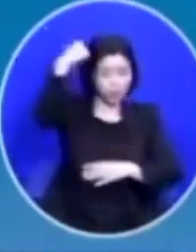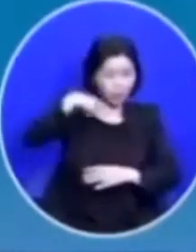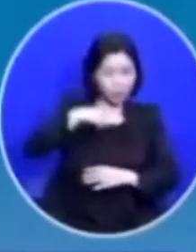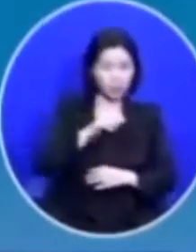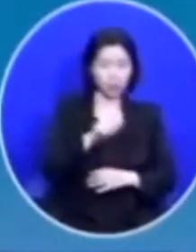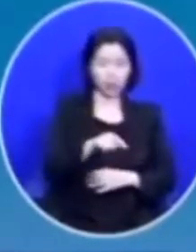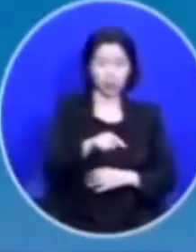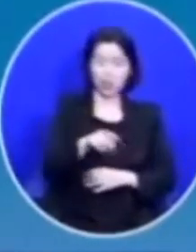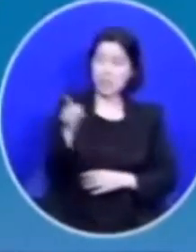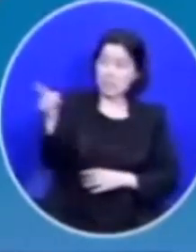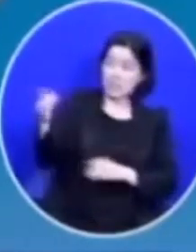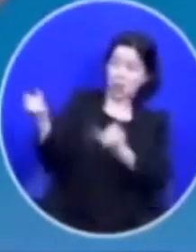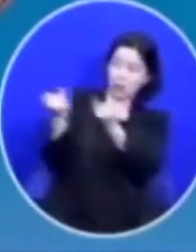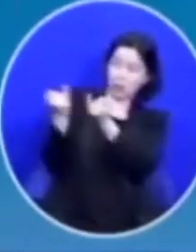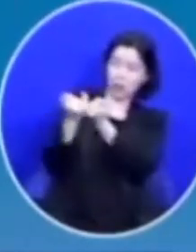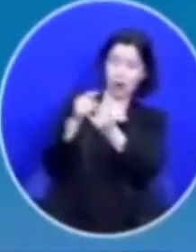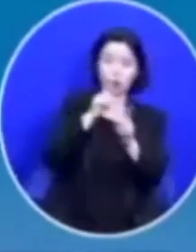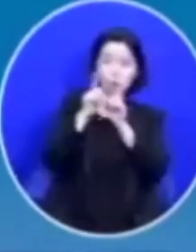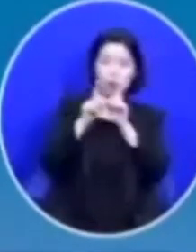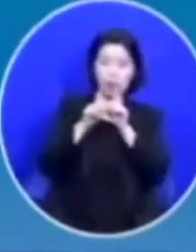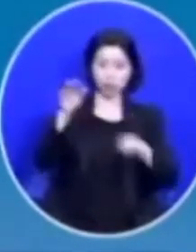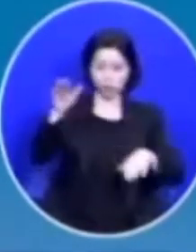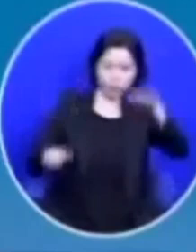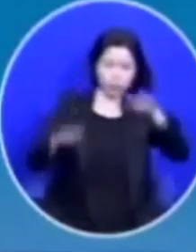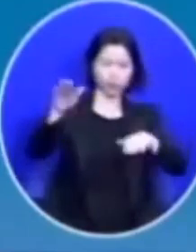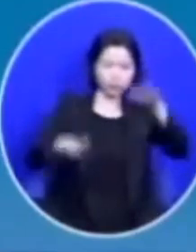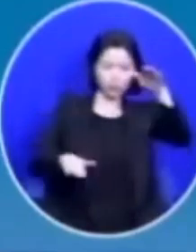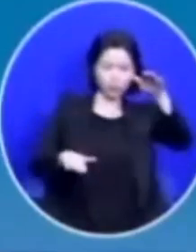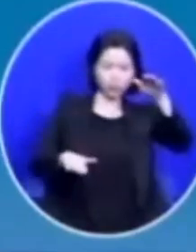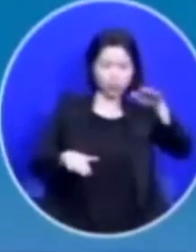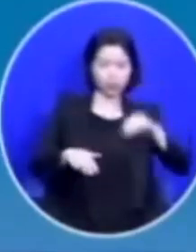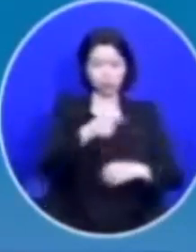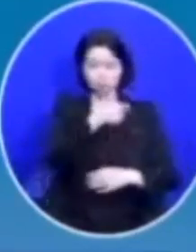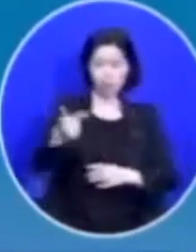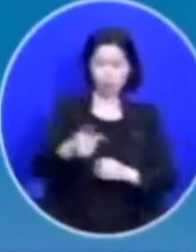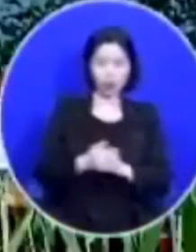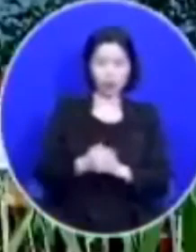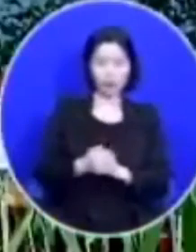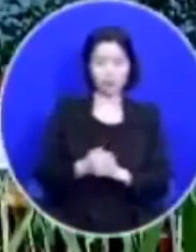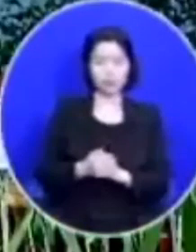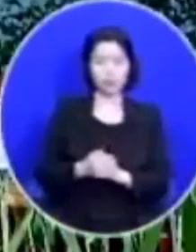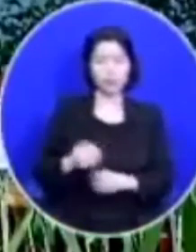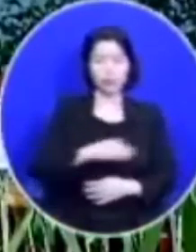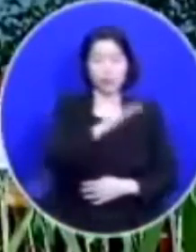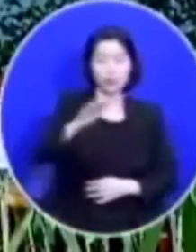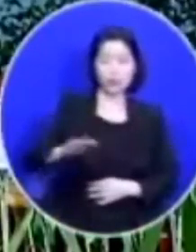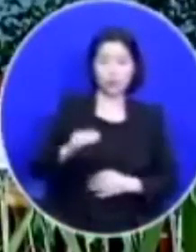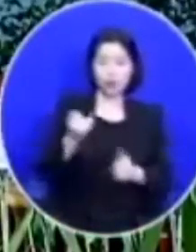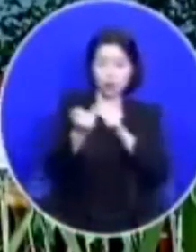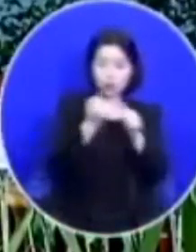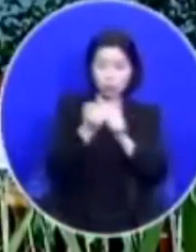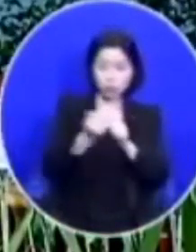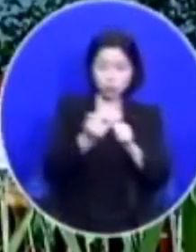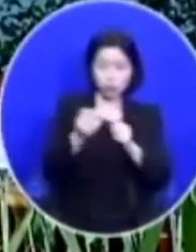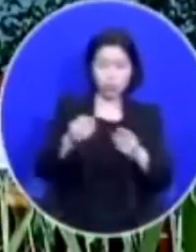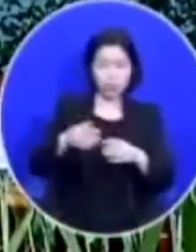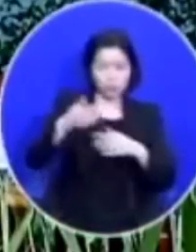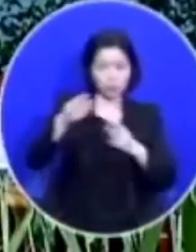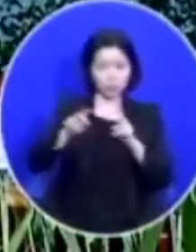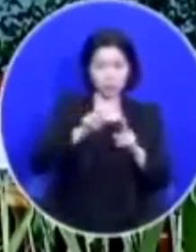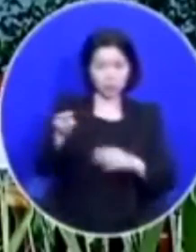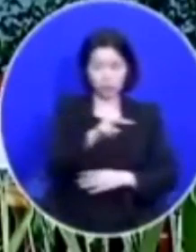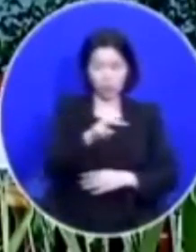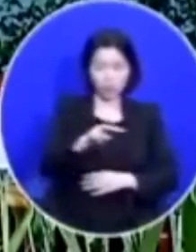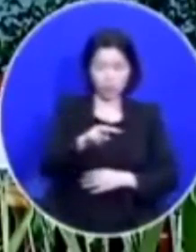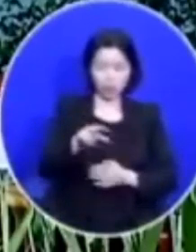저여자 라고 말하는 것은 엄청난 차이가 있는 거죠 우리가 부부 사이에 문제가 생긴 것은 죄